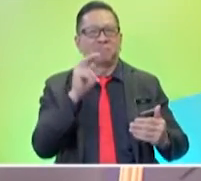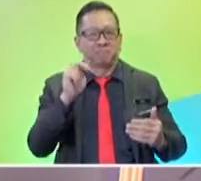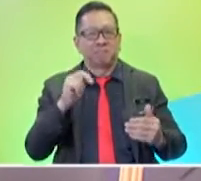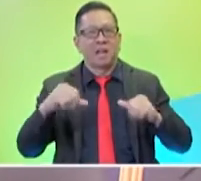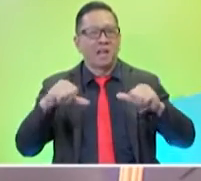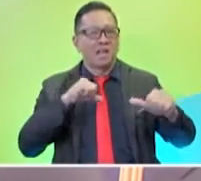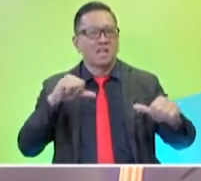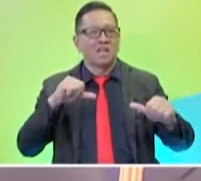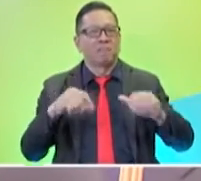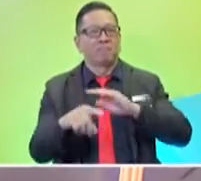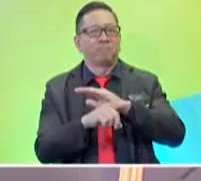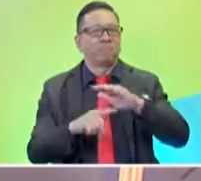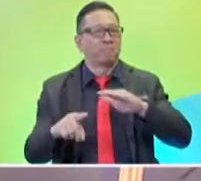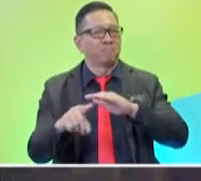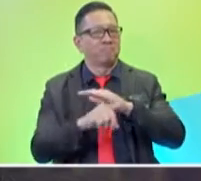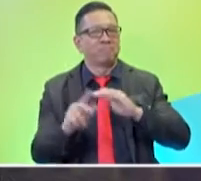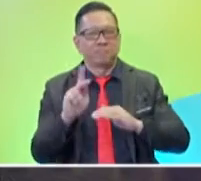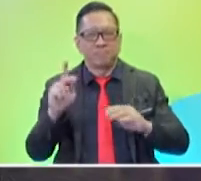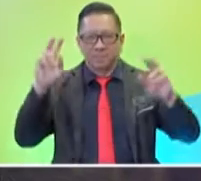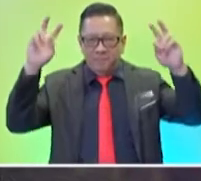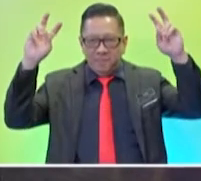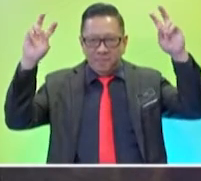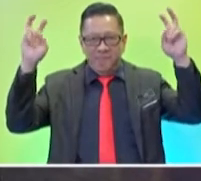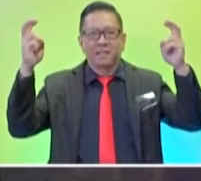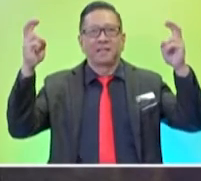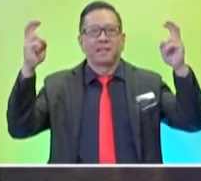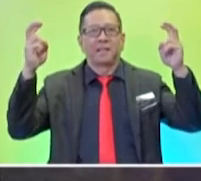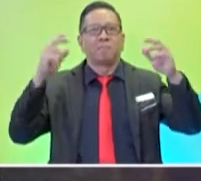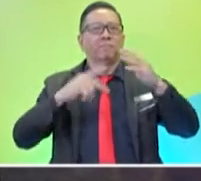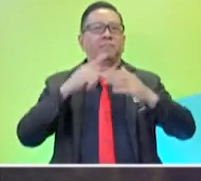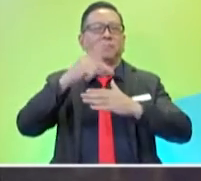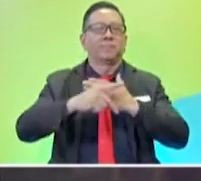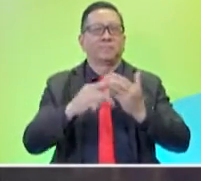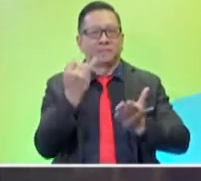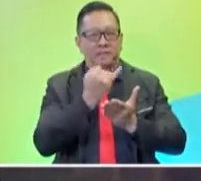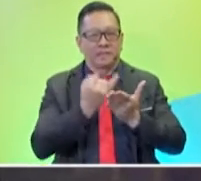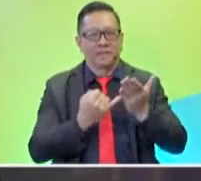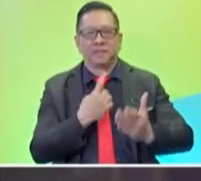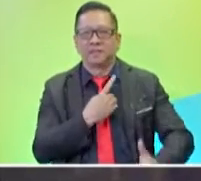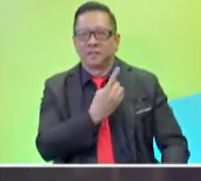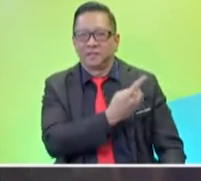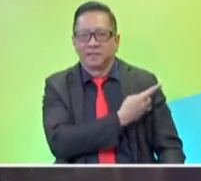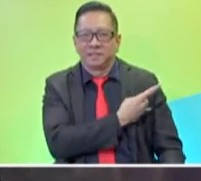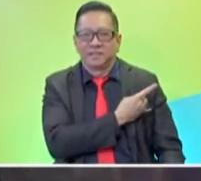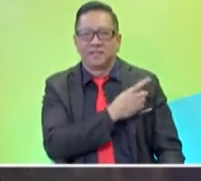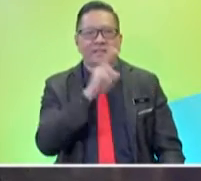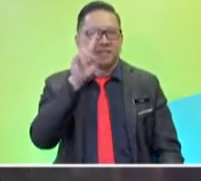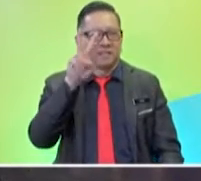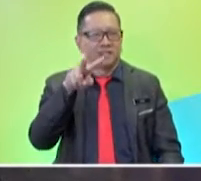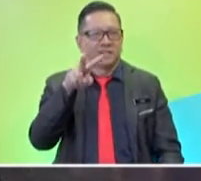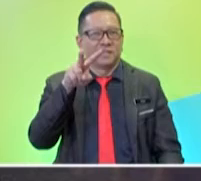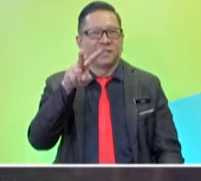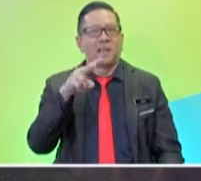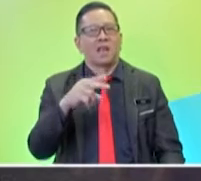tersebut berdasarkan tajuk projek seni kami. Cubalah lihat Mira.